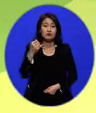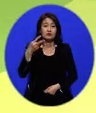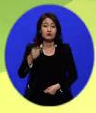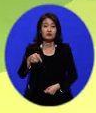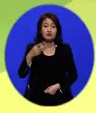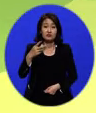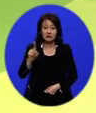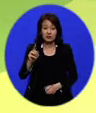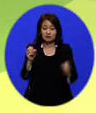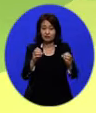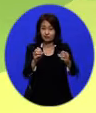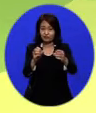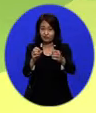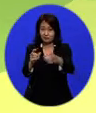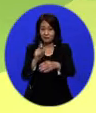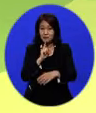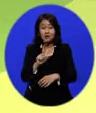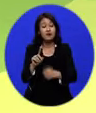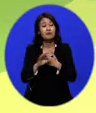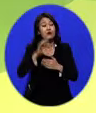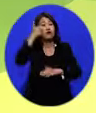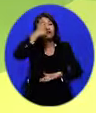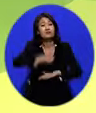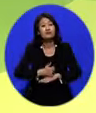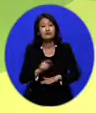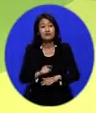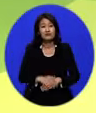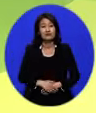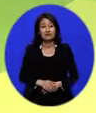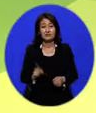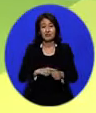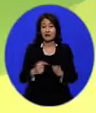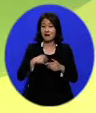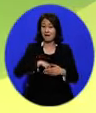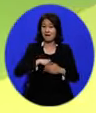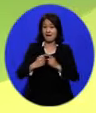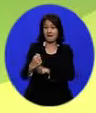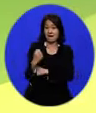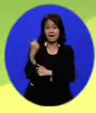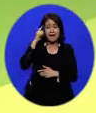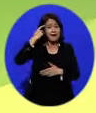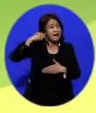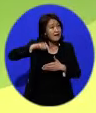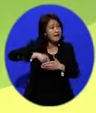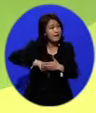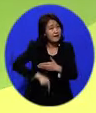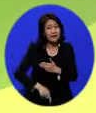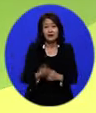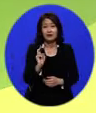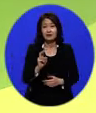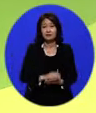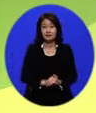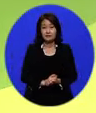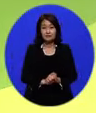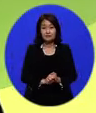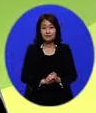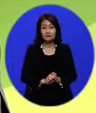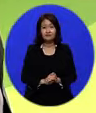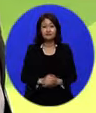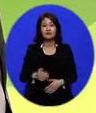그러면 어떨까요? 좀 더 파워풀해지겠죠? 생각을 깊게 할 수 있겠죠. 자,